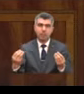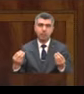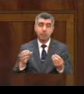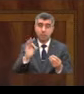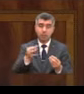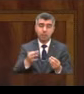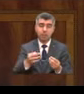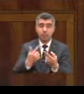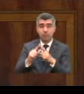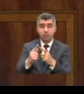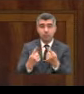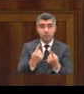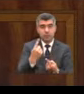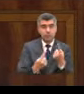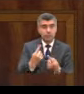الاستثمار